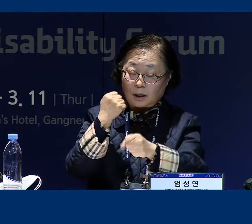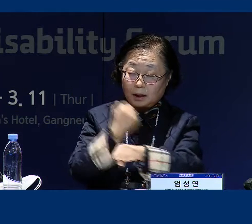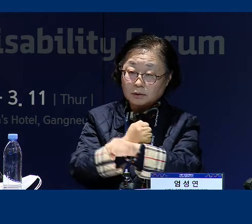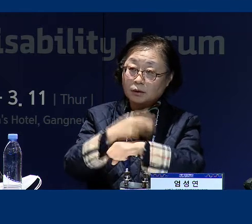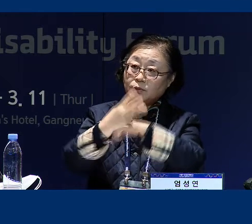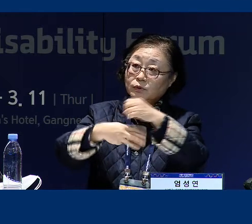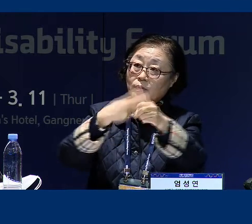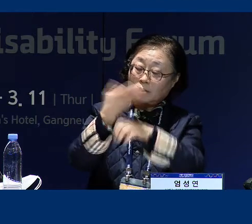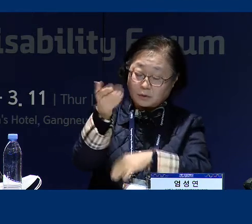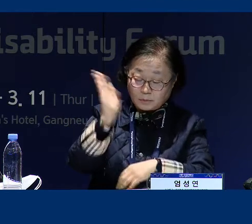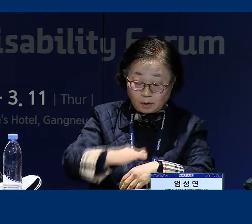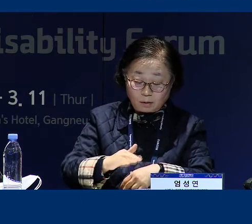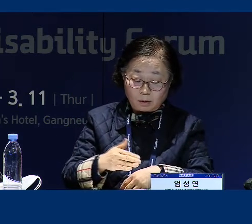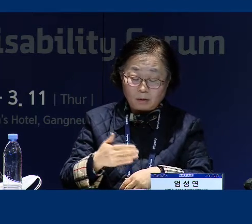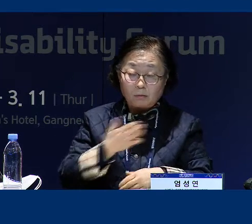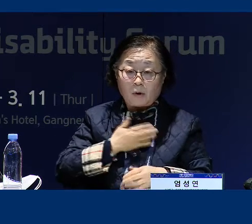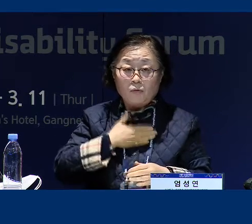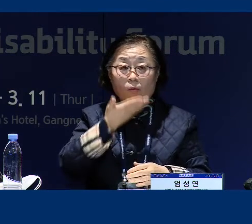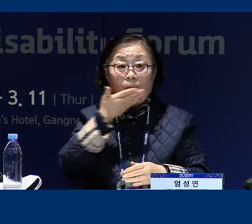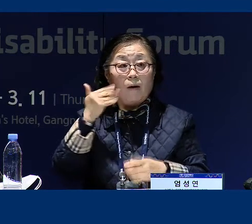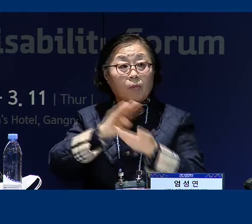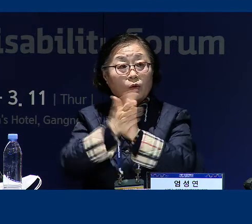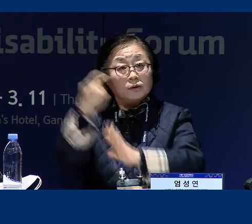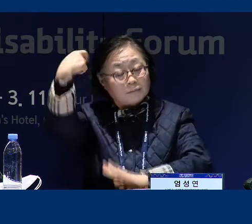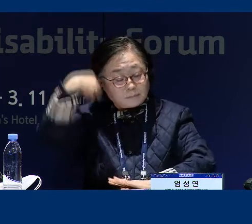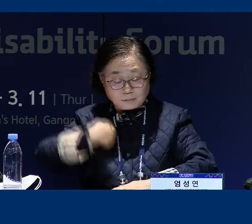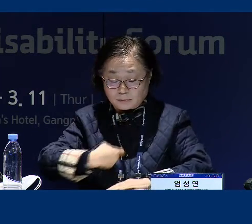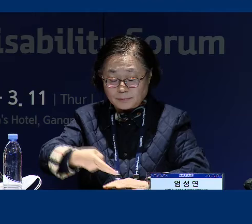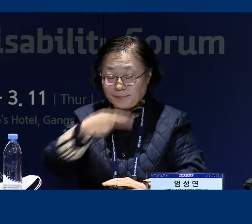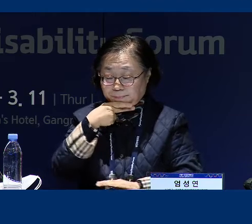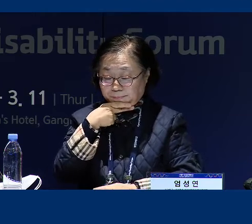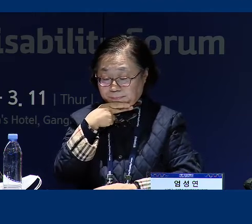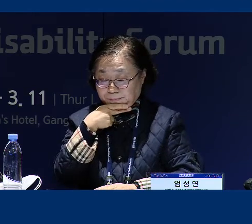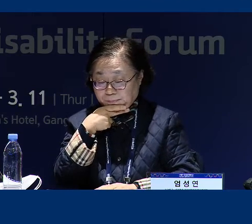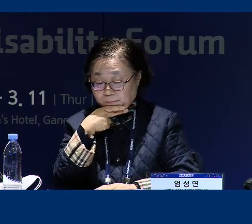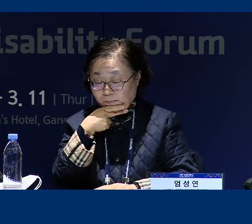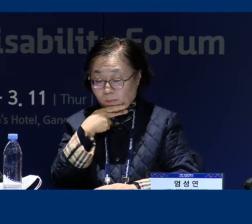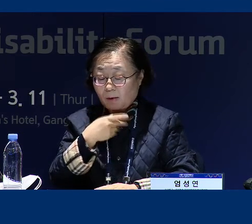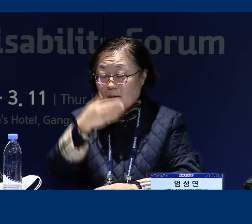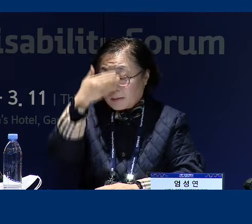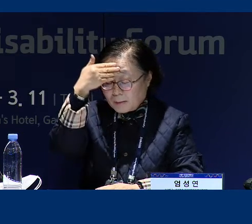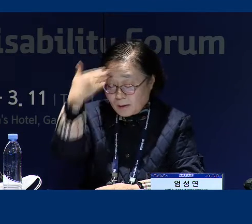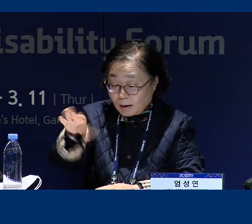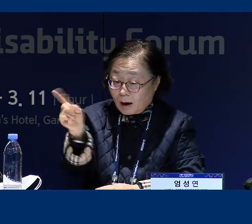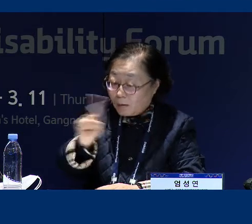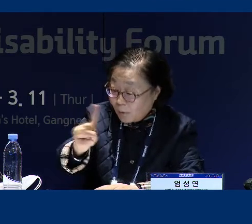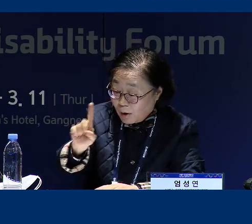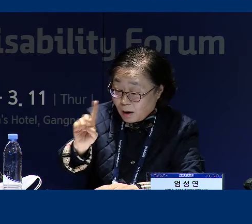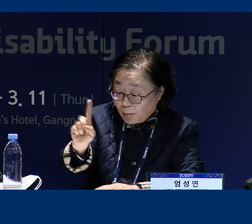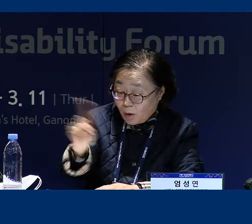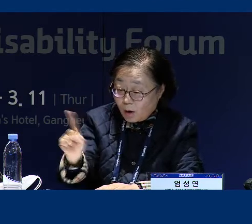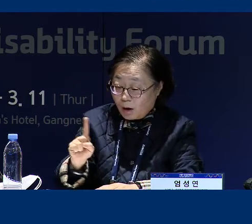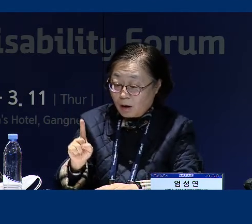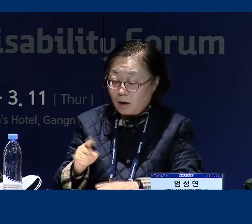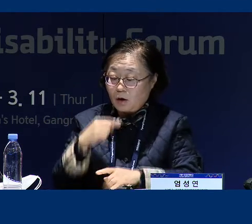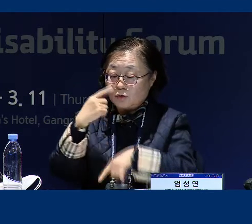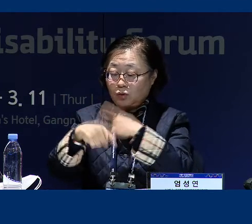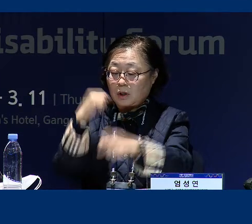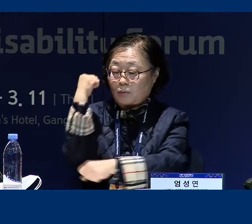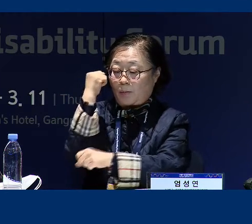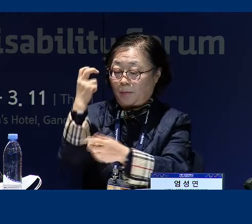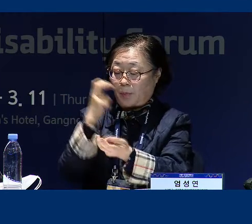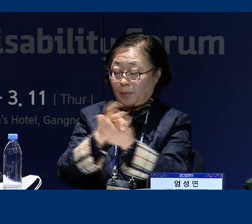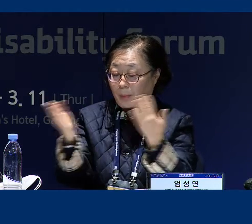해당하지 않습니다. 새롭게 바뀐 장애인 복지 정책이 시행된 지 3년이 되어 가는데 농인으로서